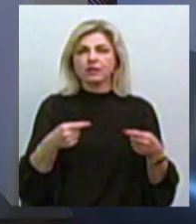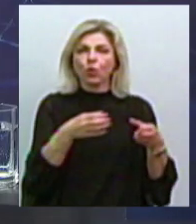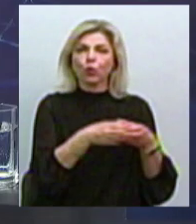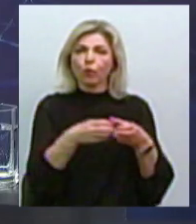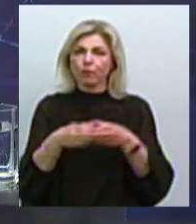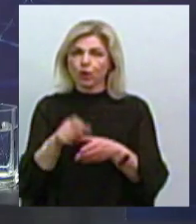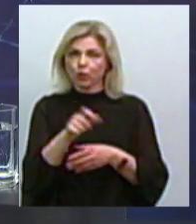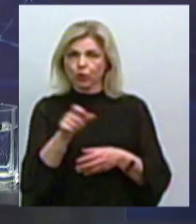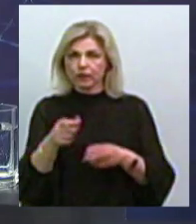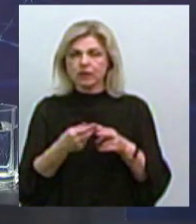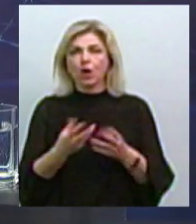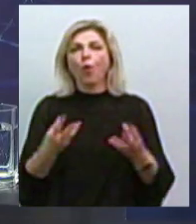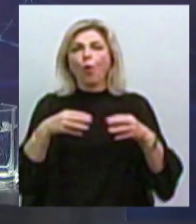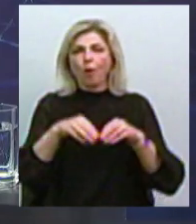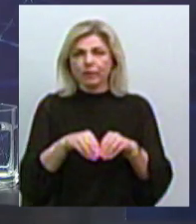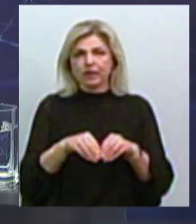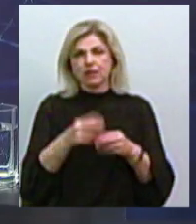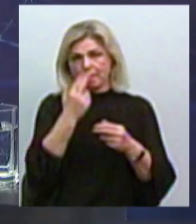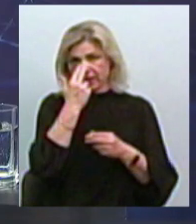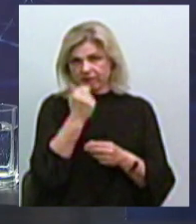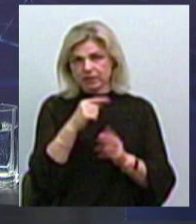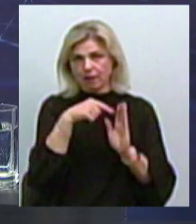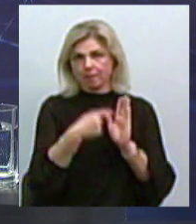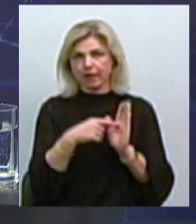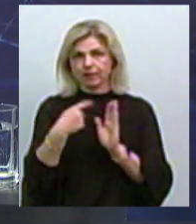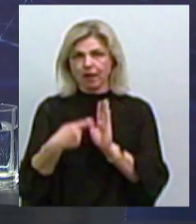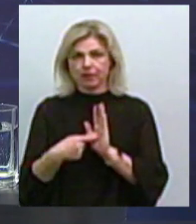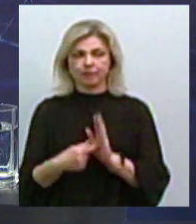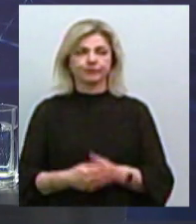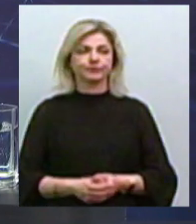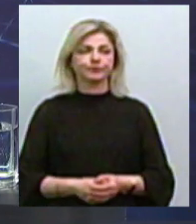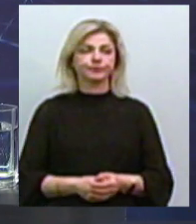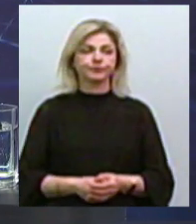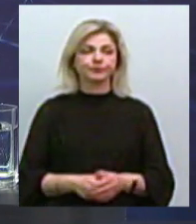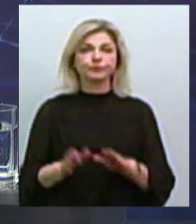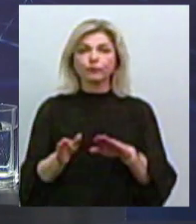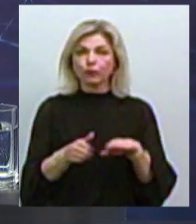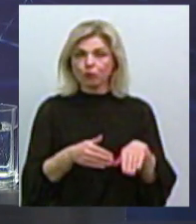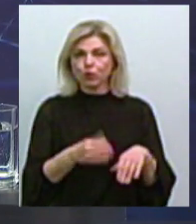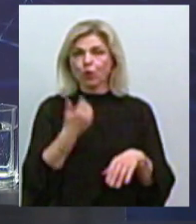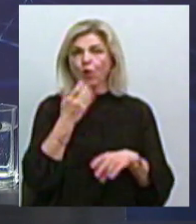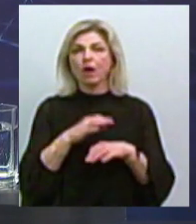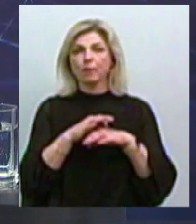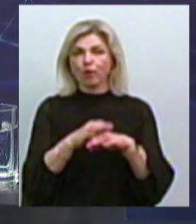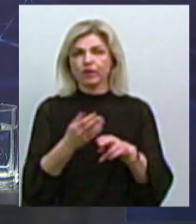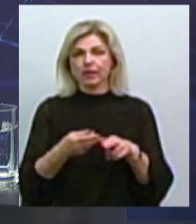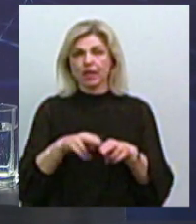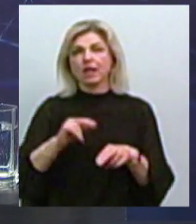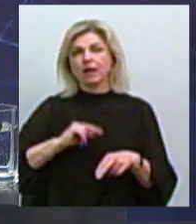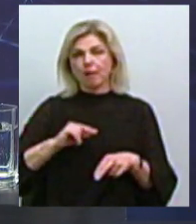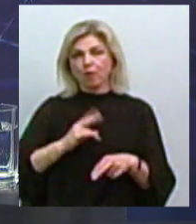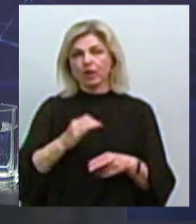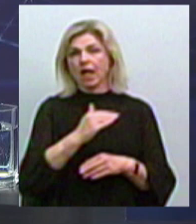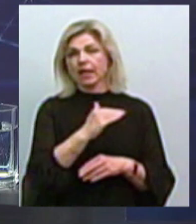Це такий комплекс стандартних, звичайних питань. Після того, коли проведена ця робота на рівні району,